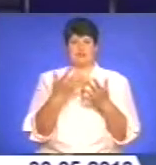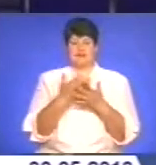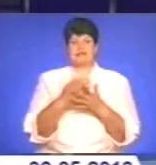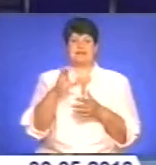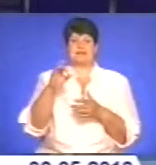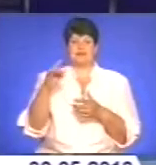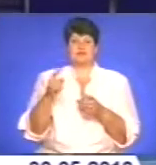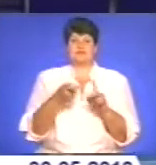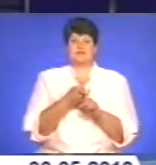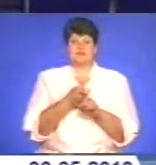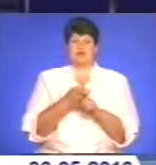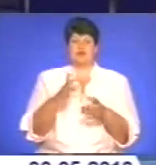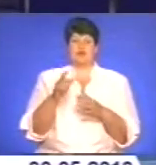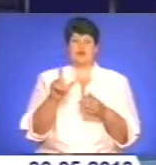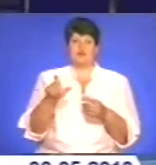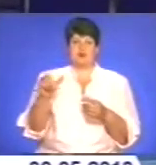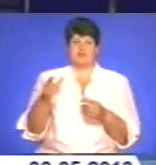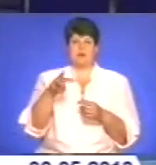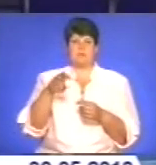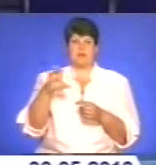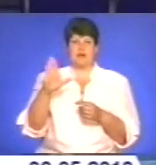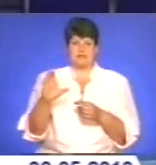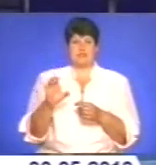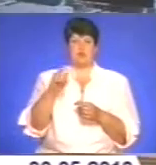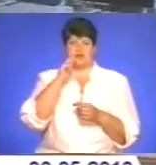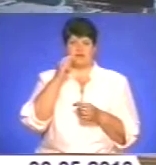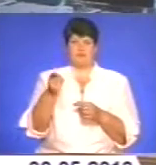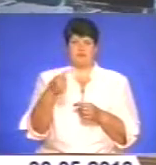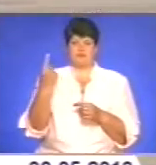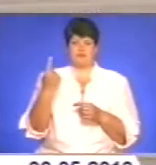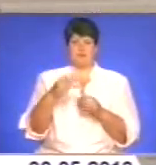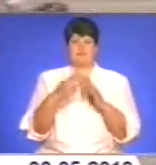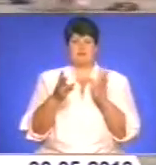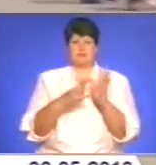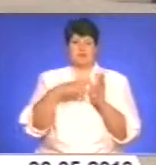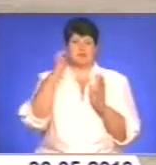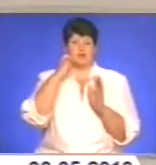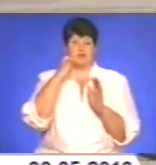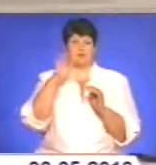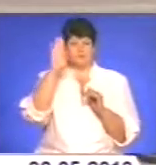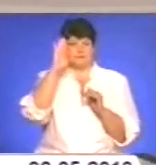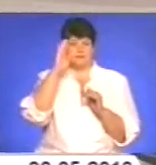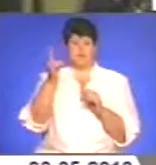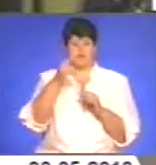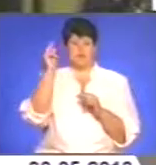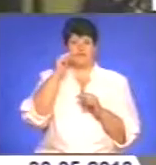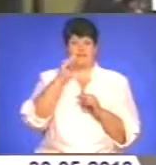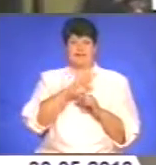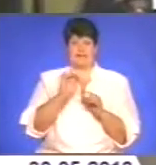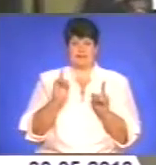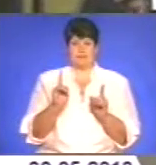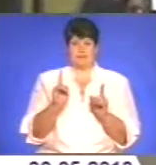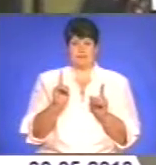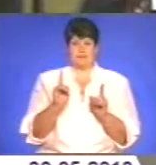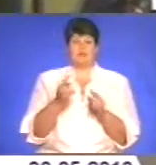з громадськістю у МВС України в Тернопільській області. 18-річні парубки у Тернополі навчалися і не тільки. Вчинення